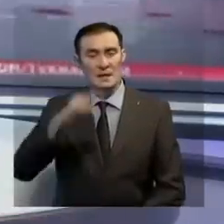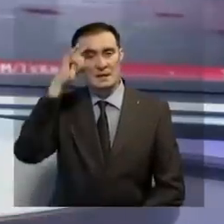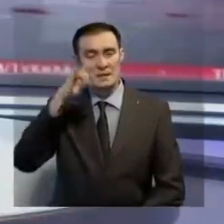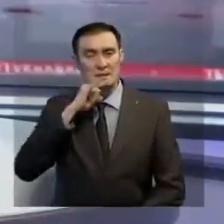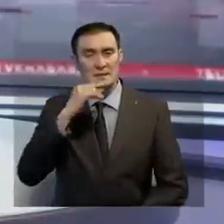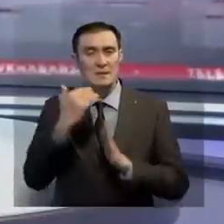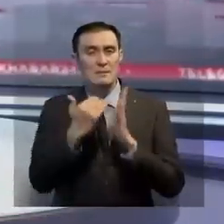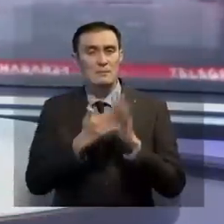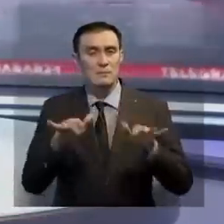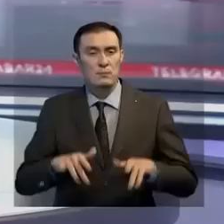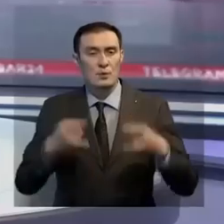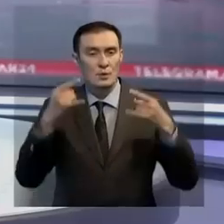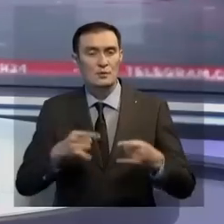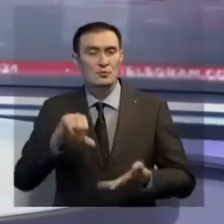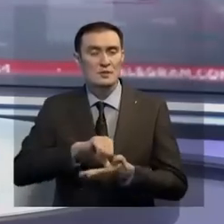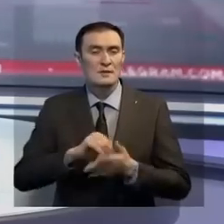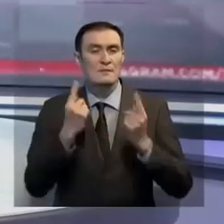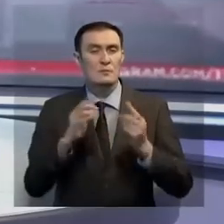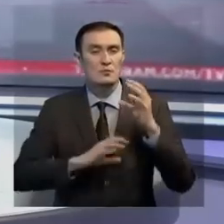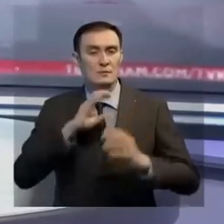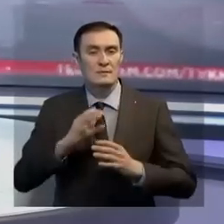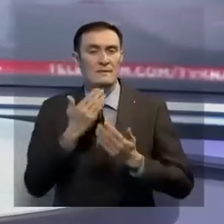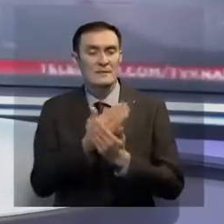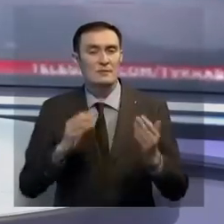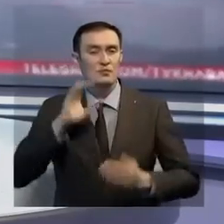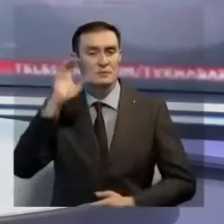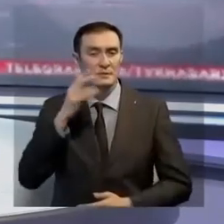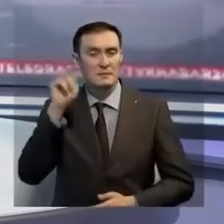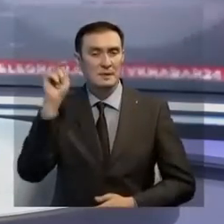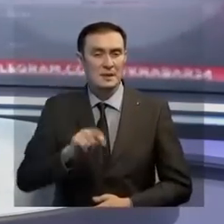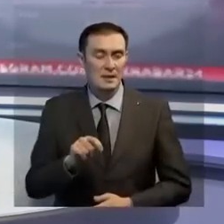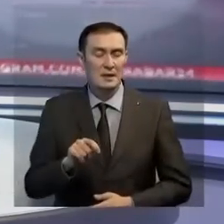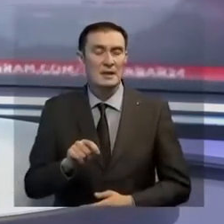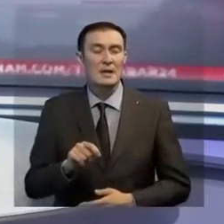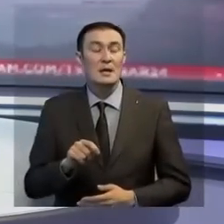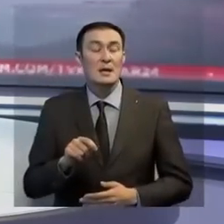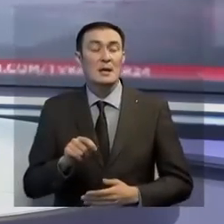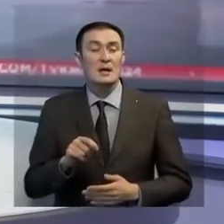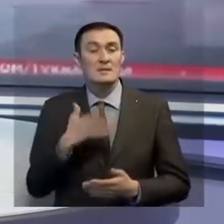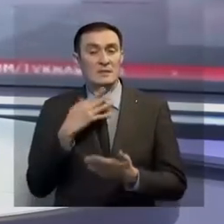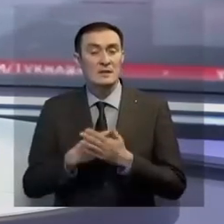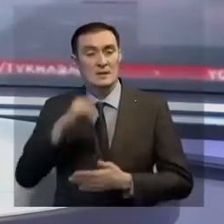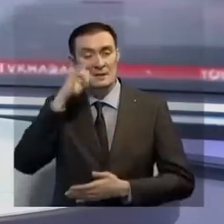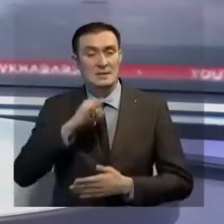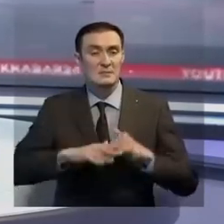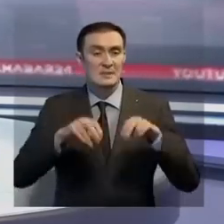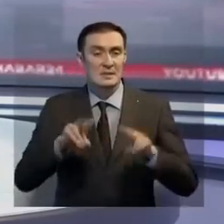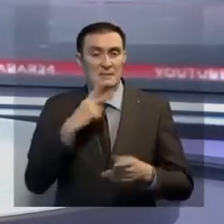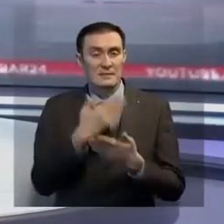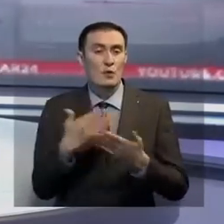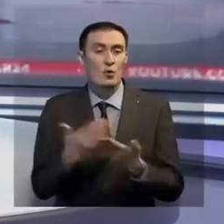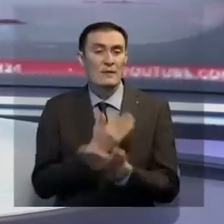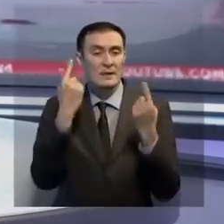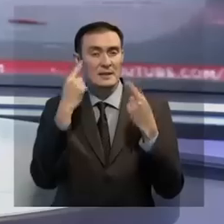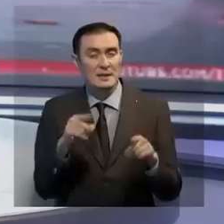Казахстанские программисты приняли участие в крупной международной выставке в Узбекистане. Они приехали туда не с пустыми руками. Наши соотечественники представили